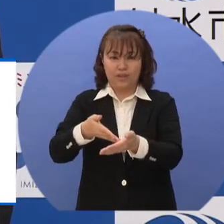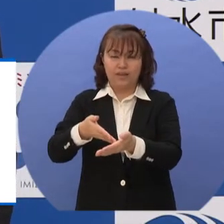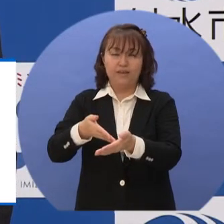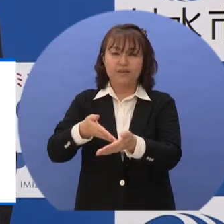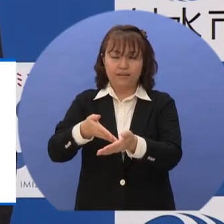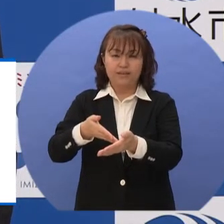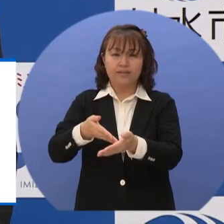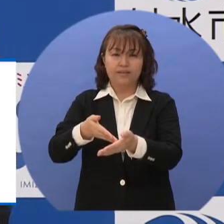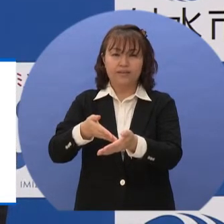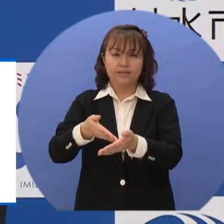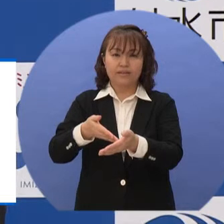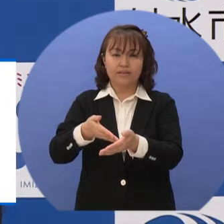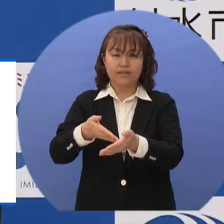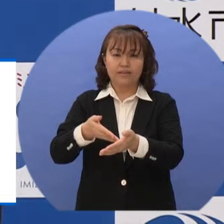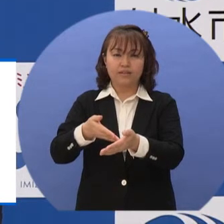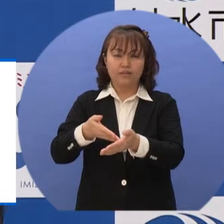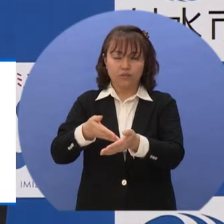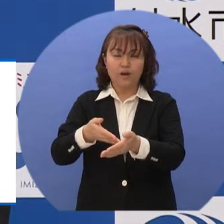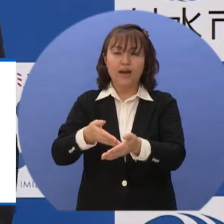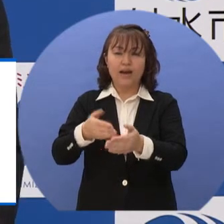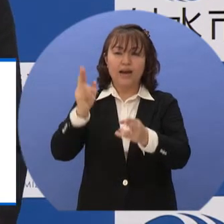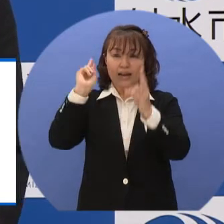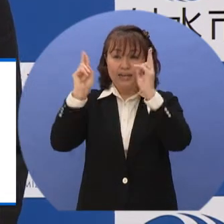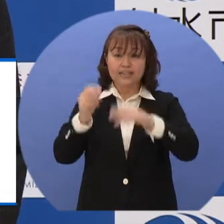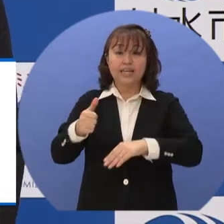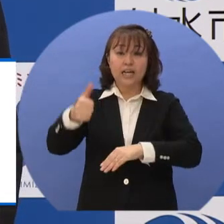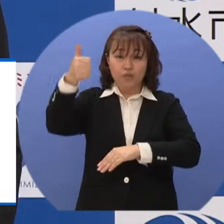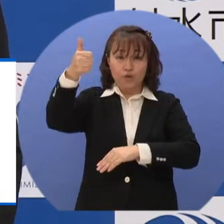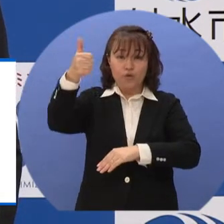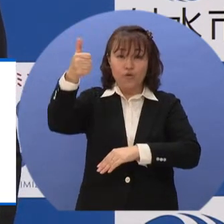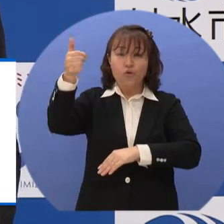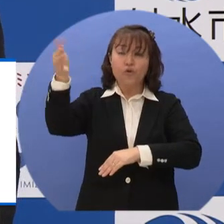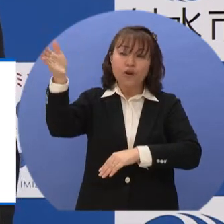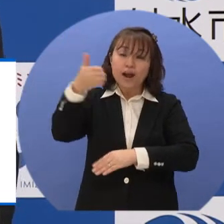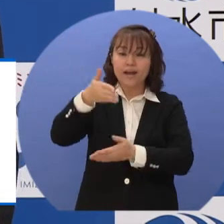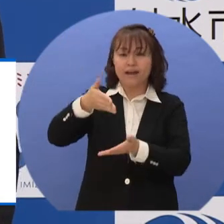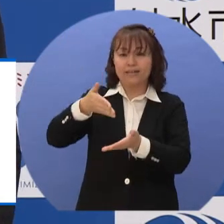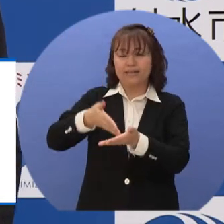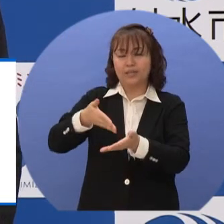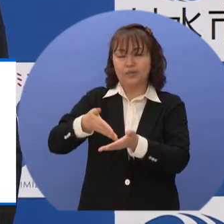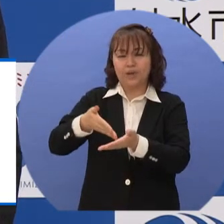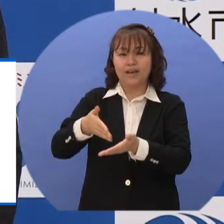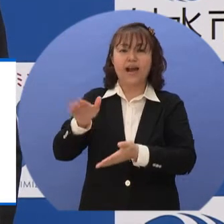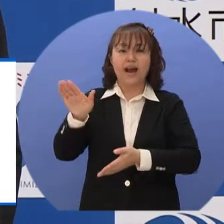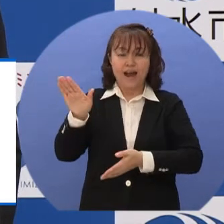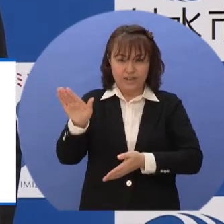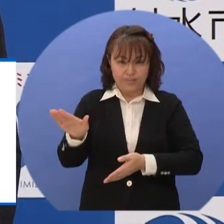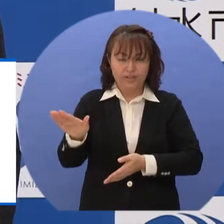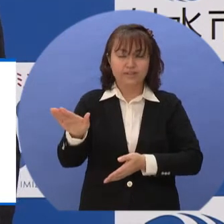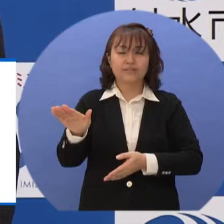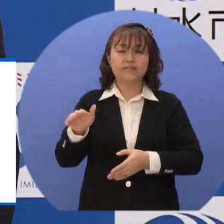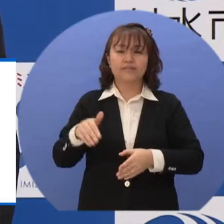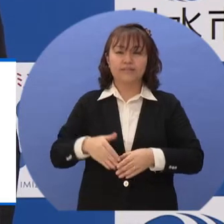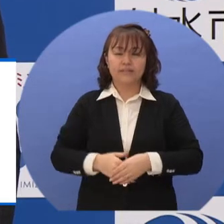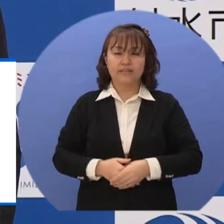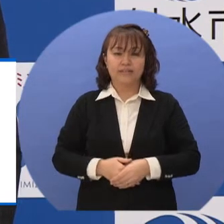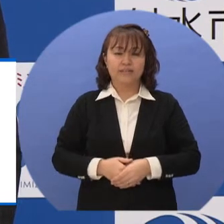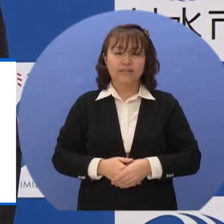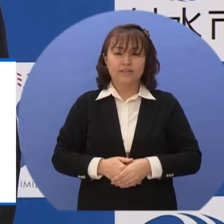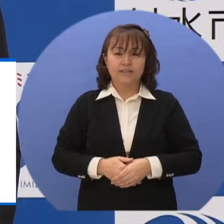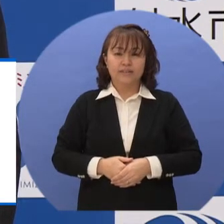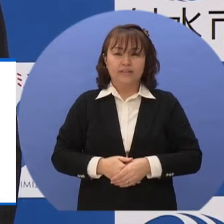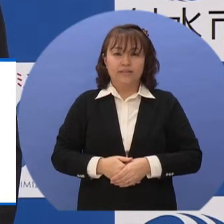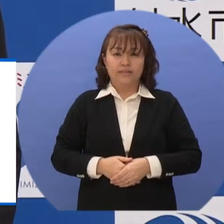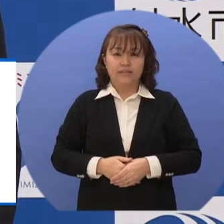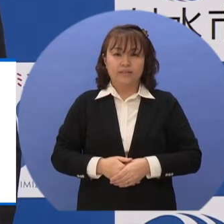をま予定ではケテリオ社長さんの方からあるものという風に思っておりますでこれらをま